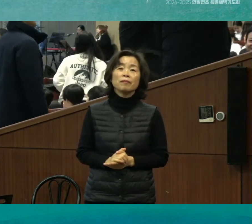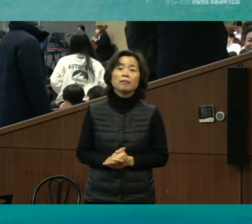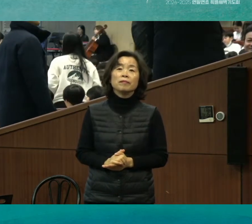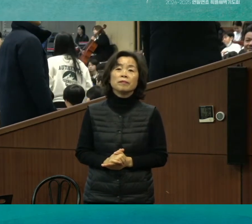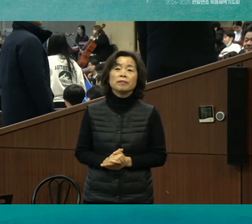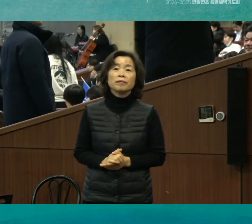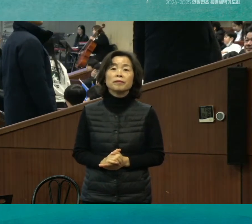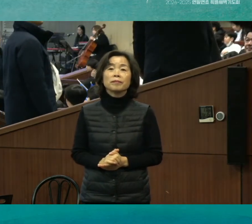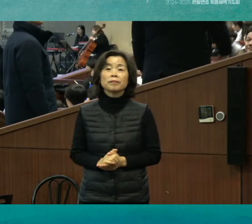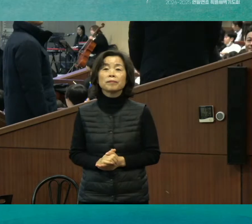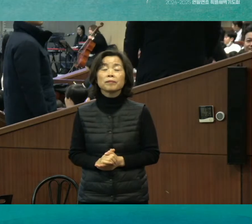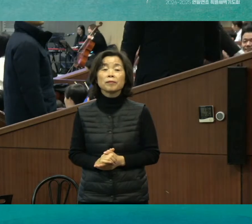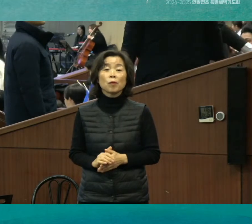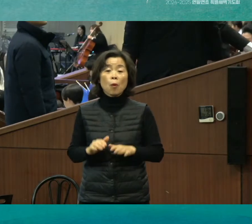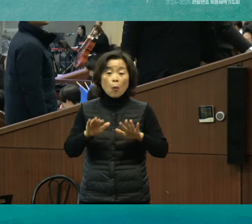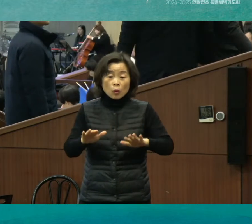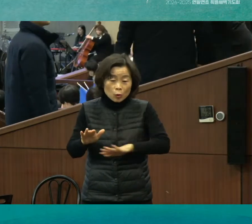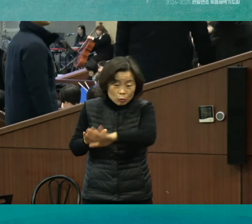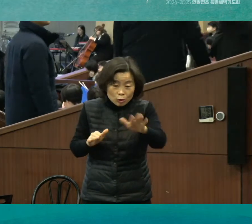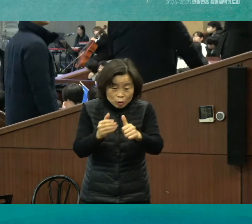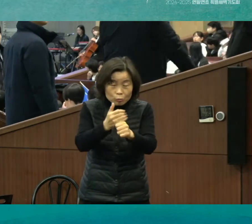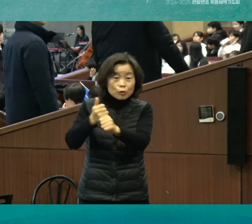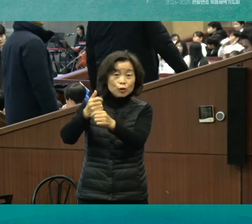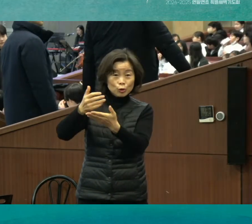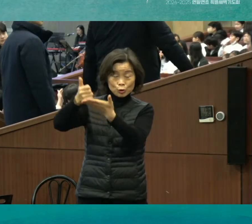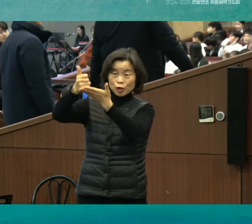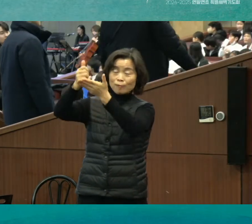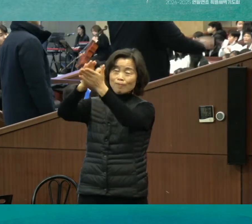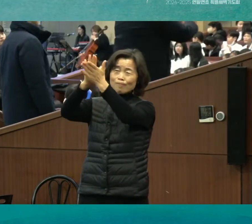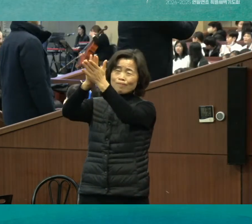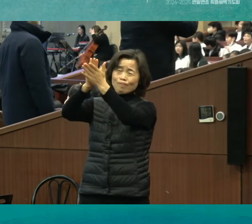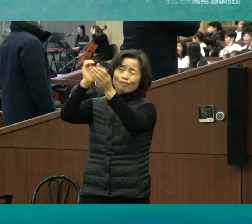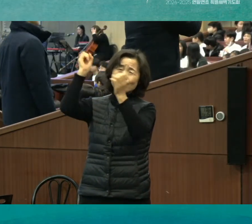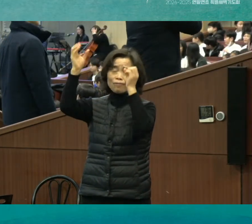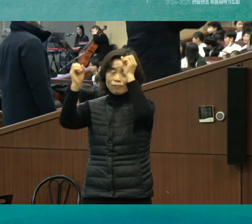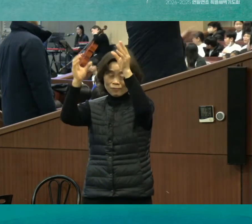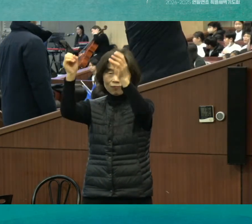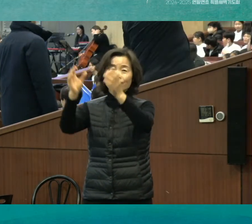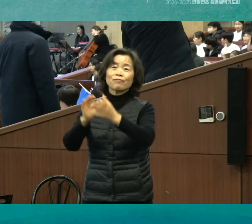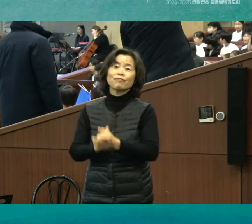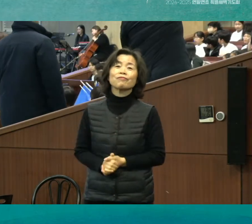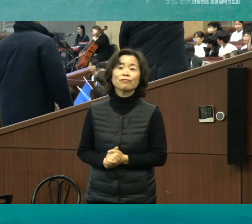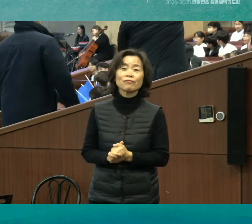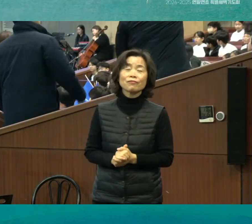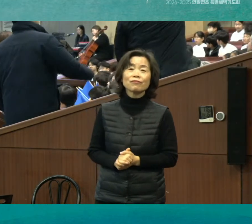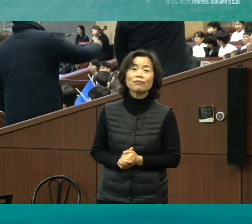그 오늘도 우리를 붙드시는 주님을 찬양하며 나아가기 원합니다.